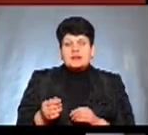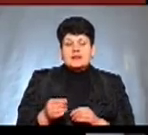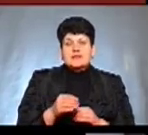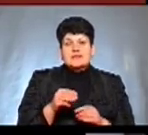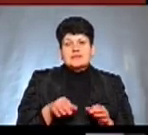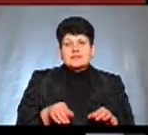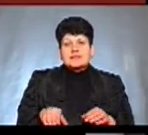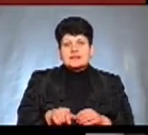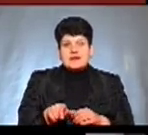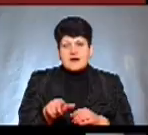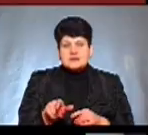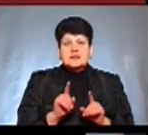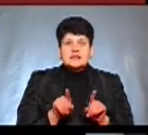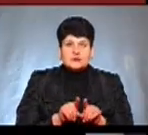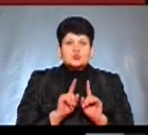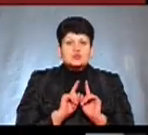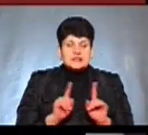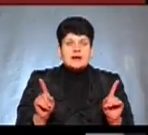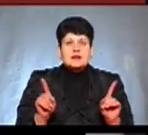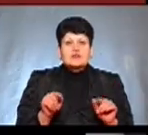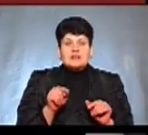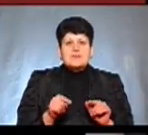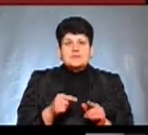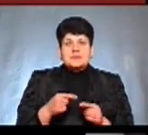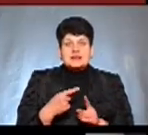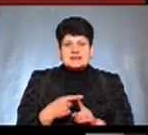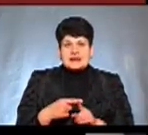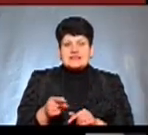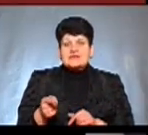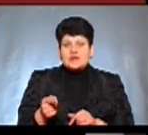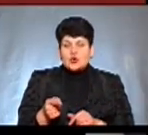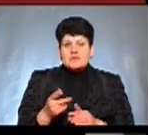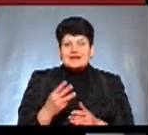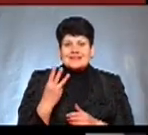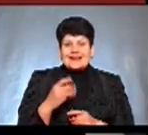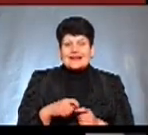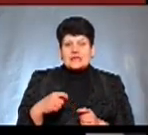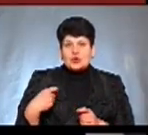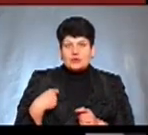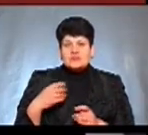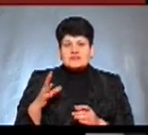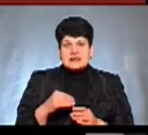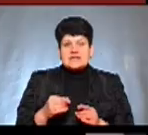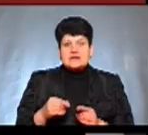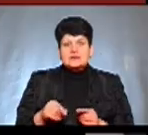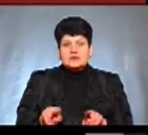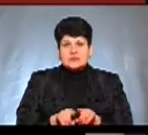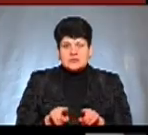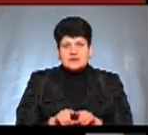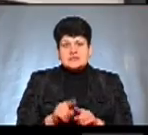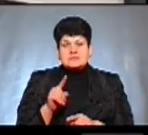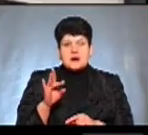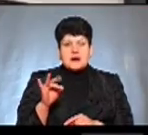і Е85 теж унікальна річ. Вона пересікається в місті Тернополі і майже 3 кілометри вона взагалі співпадає. Тобто від Збаражського